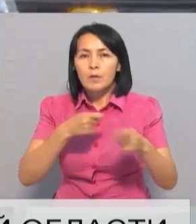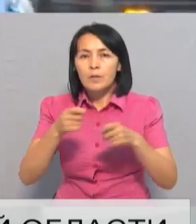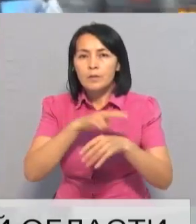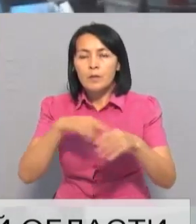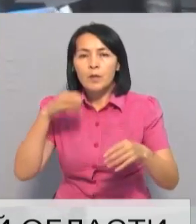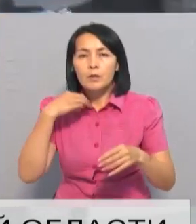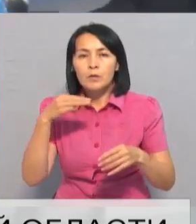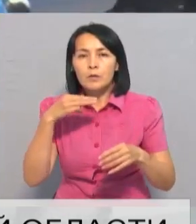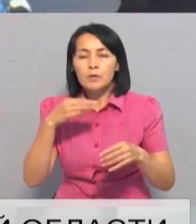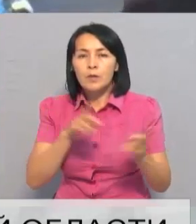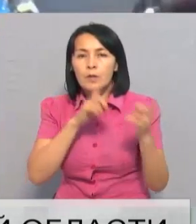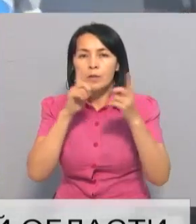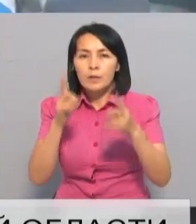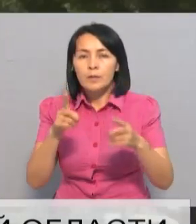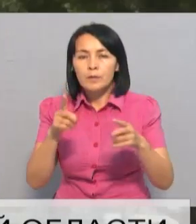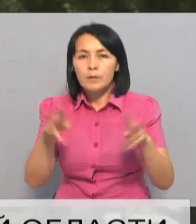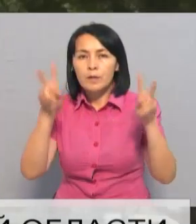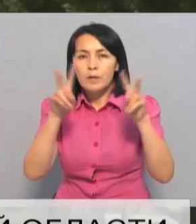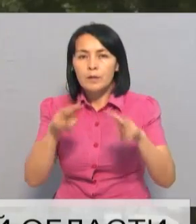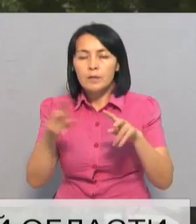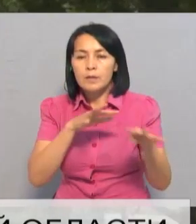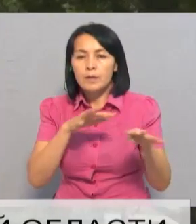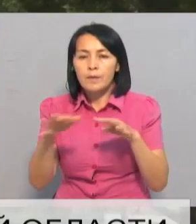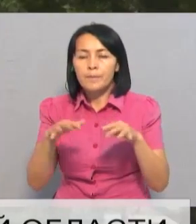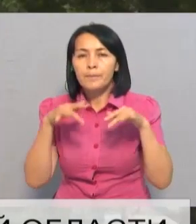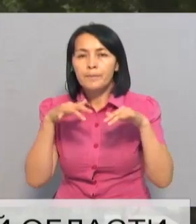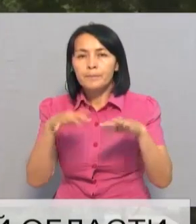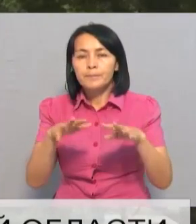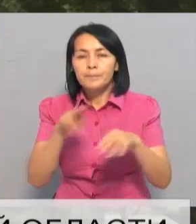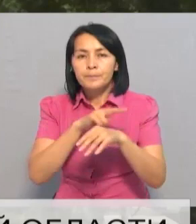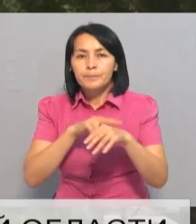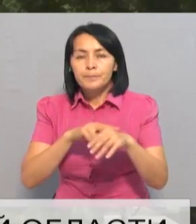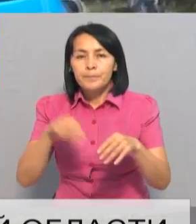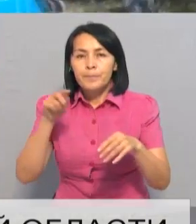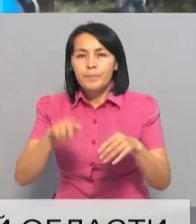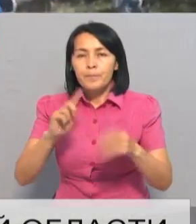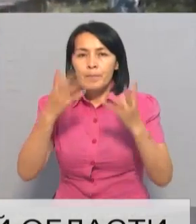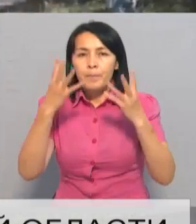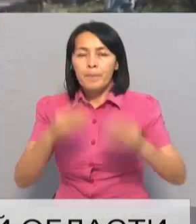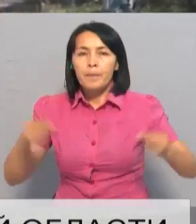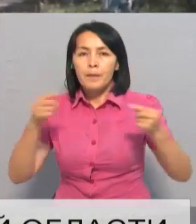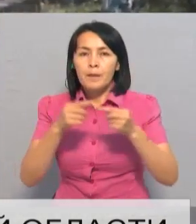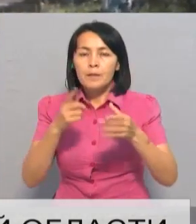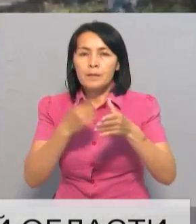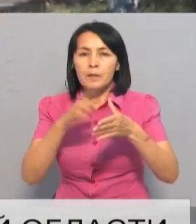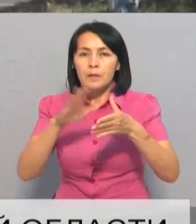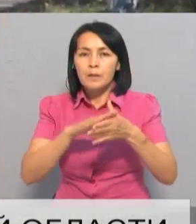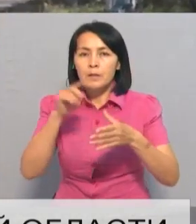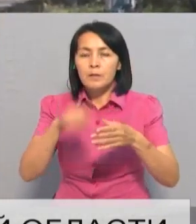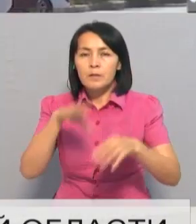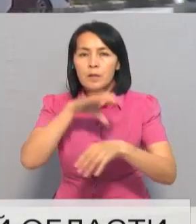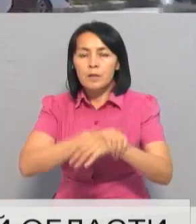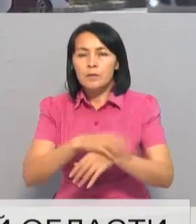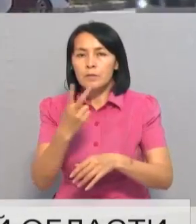полиции Туркестана провели оперативно-розыскные мероприятия. В результате полицейские в течение суток установили личности, задержали